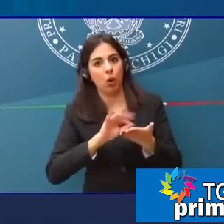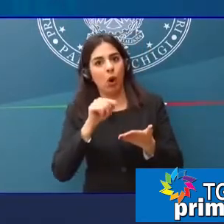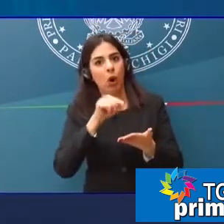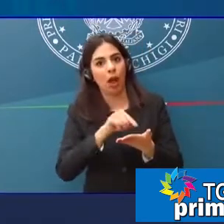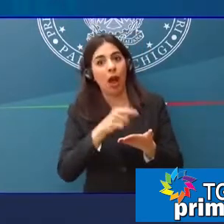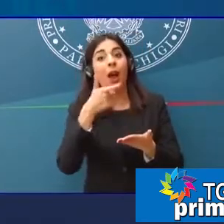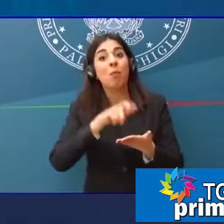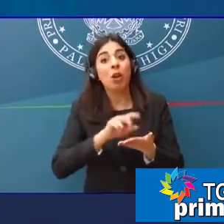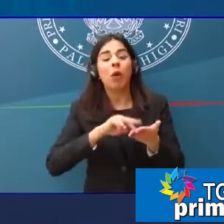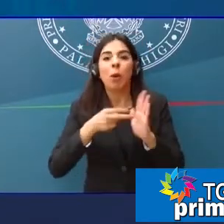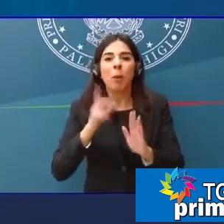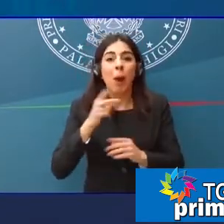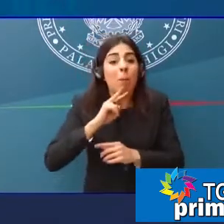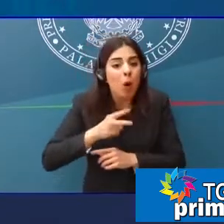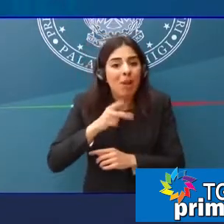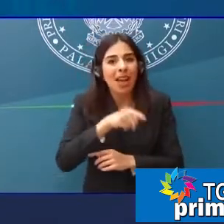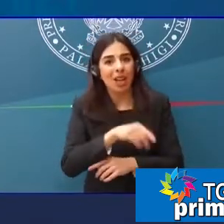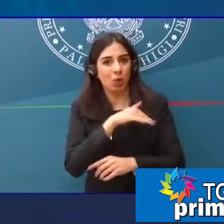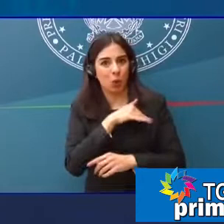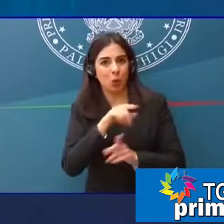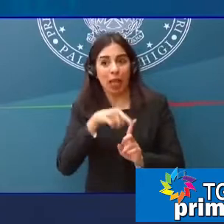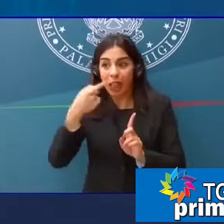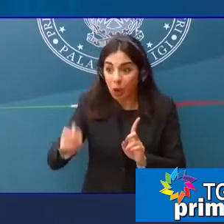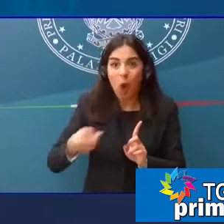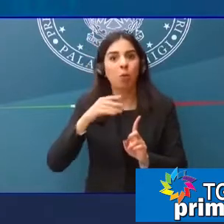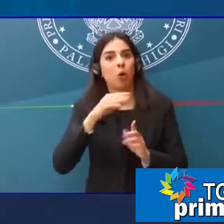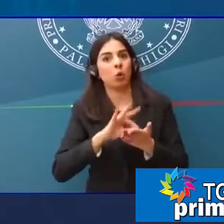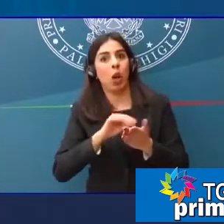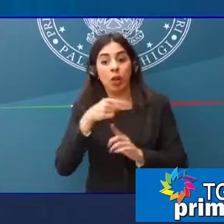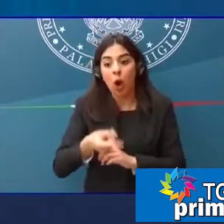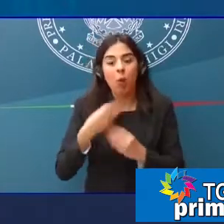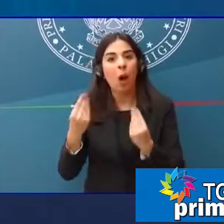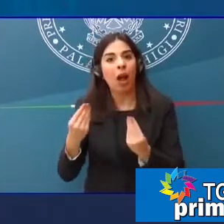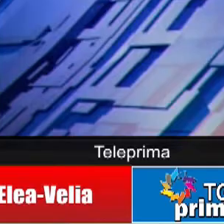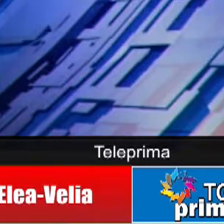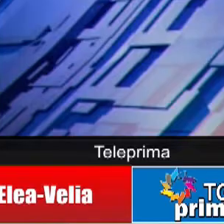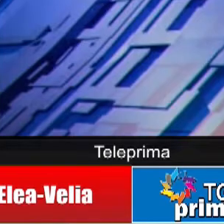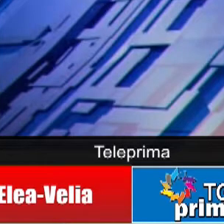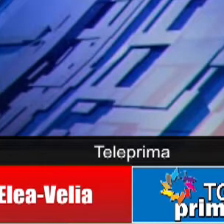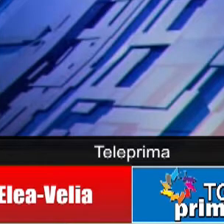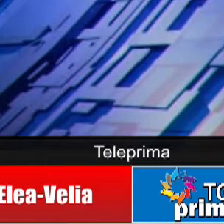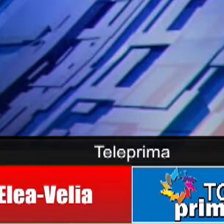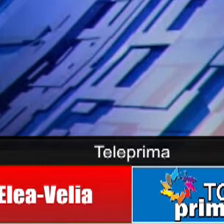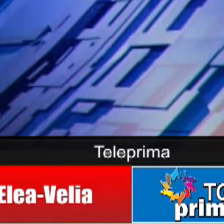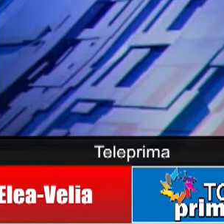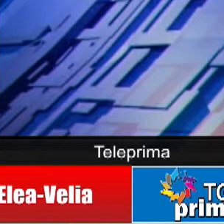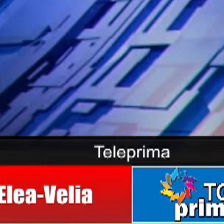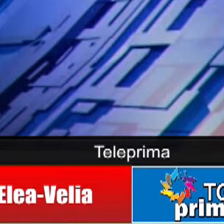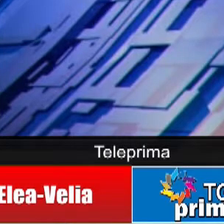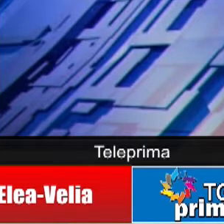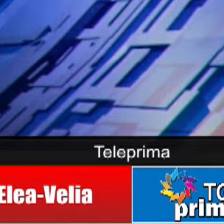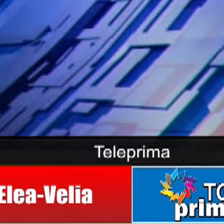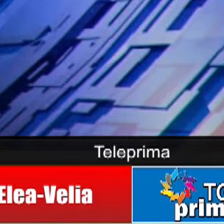para o periscolastiche che aumentano i contagi. Nel corso della medesima